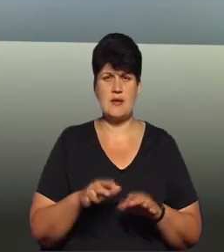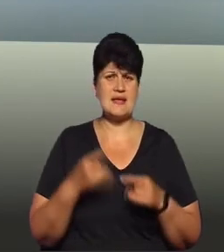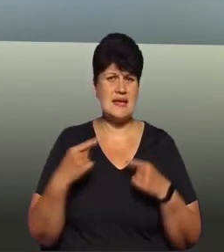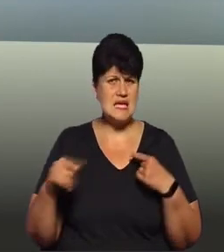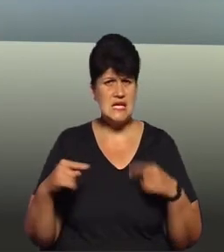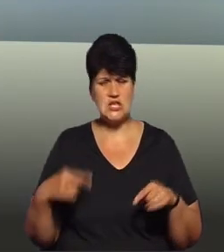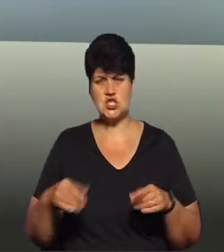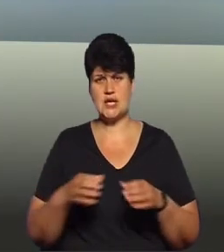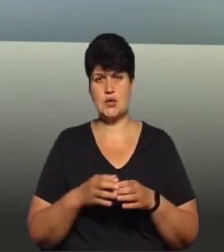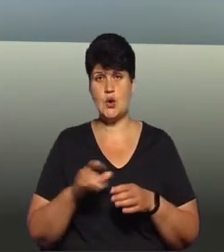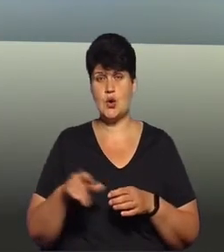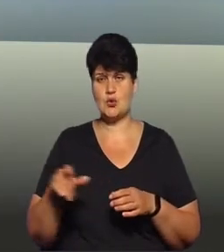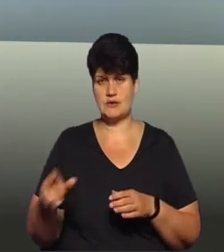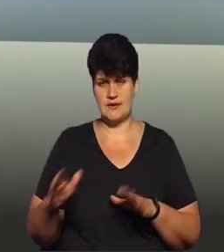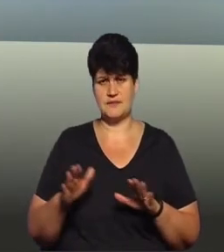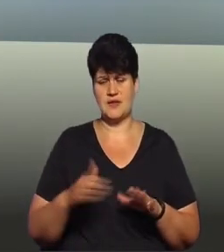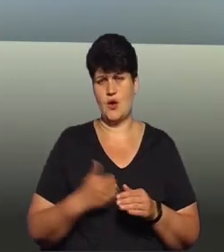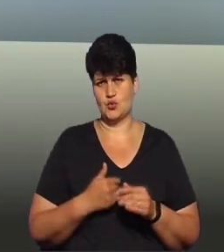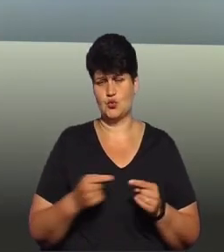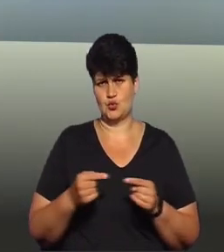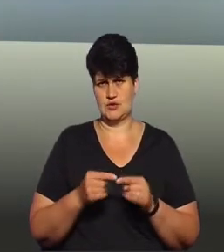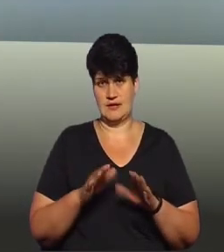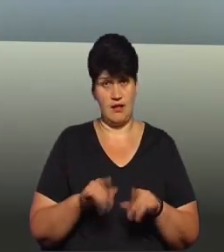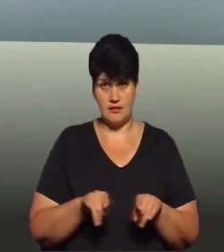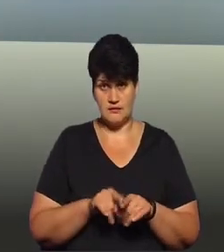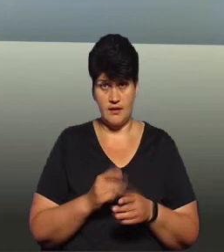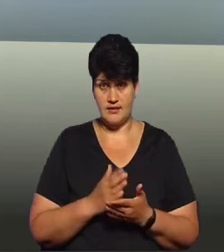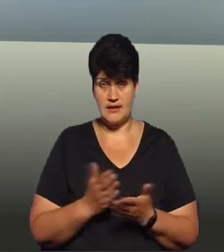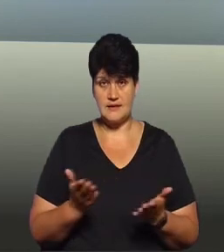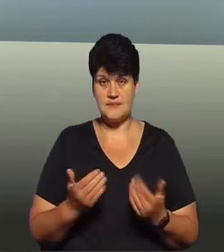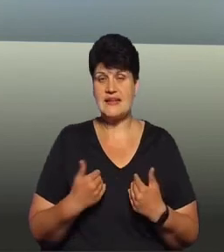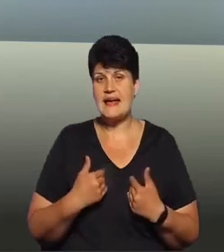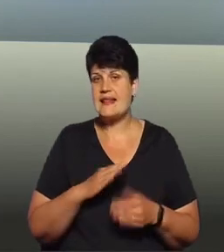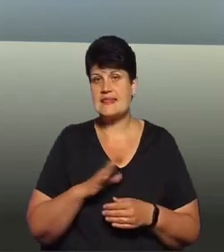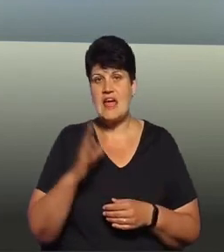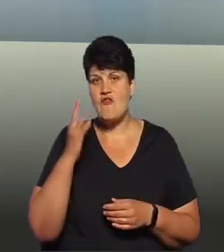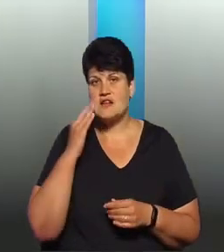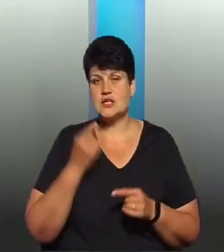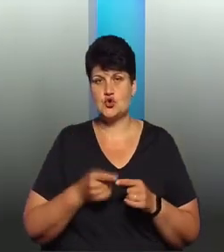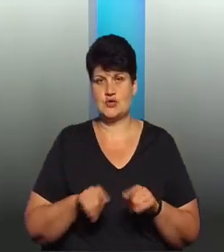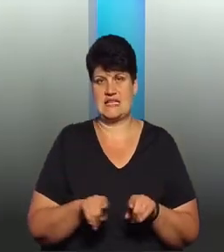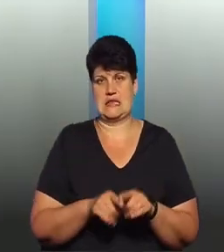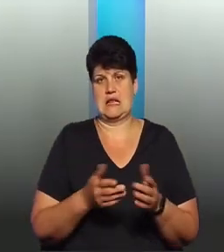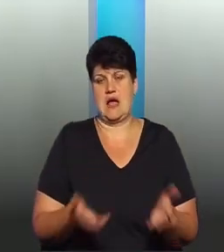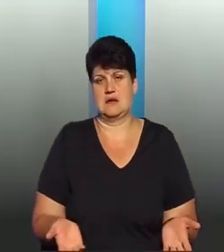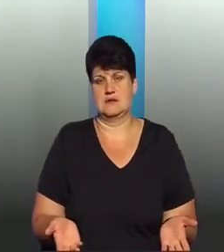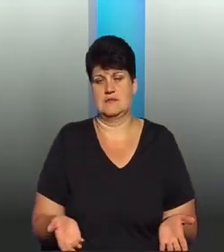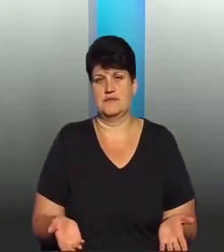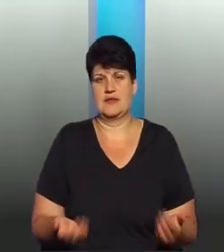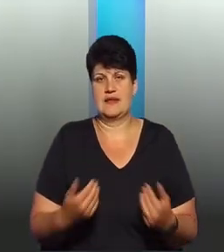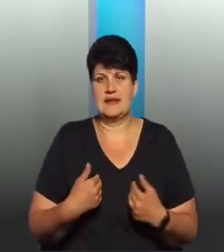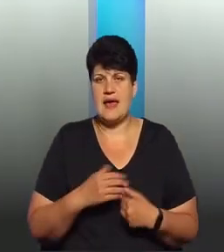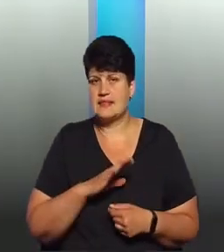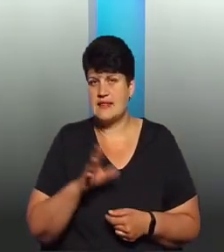наприклад... Я мушу уточнити, так же ж не є. Ну, я не вважаю, що це так, я не вважаю, що це є причиною.